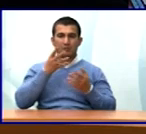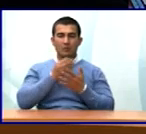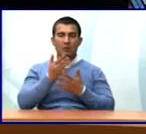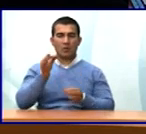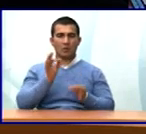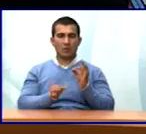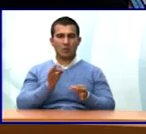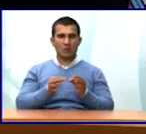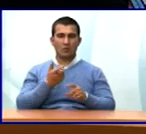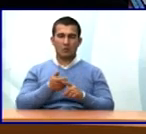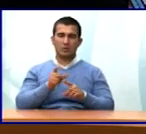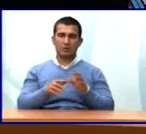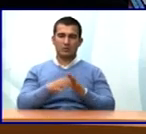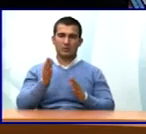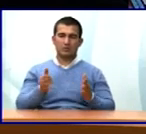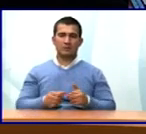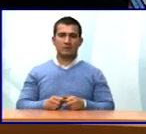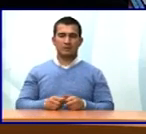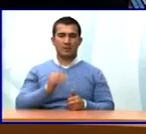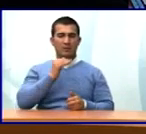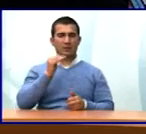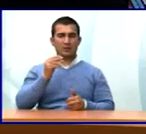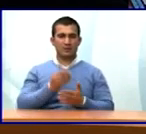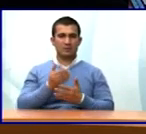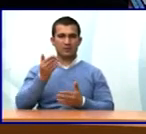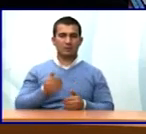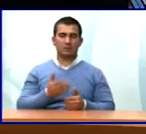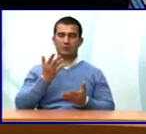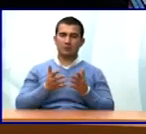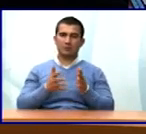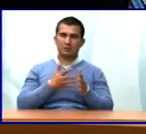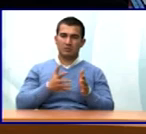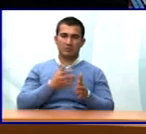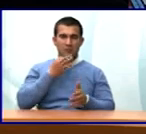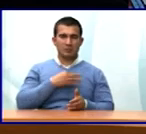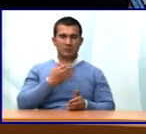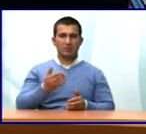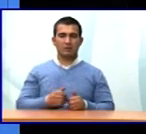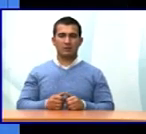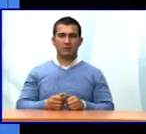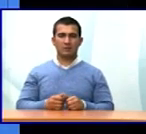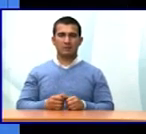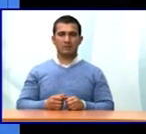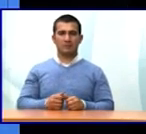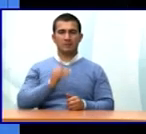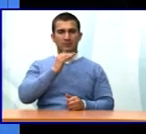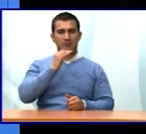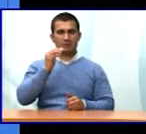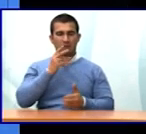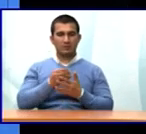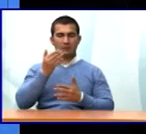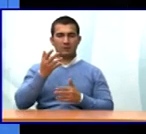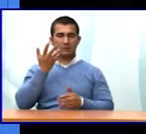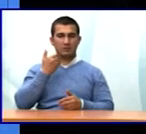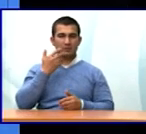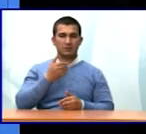me'yorda bo'lgani albatta eng yaxshi. Fosfor ortib ketsa yoki yetishmasa qanday jarayon kuzatiladi? Fosfor